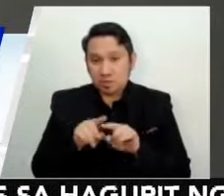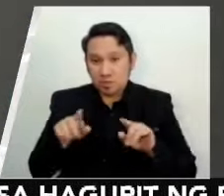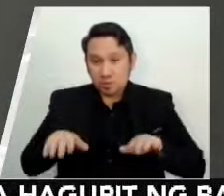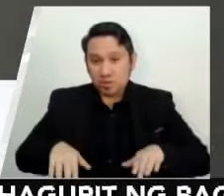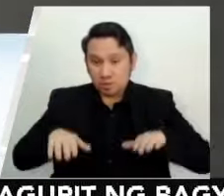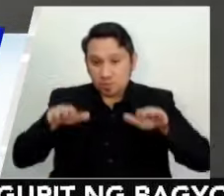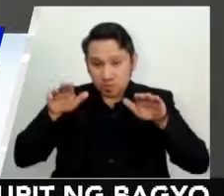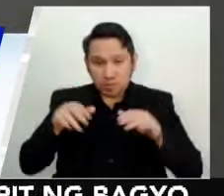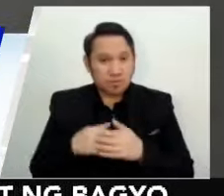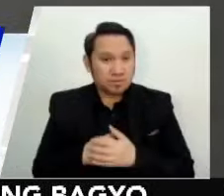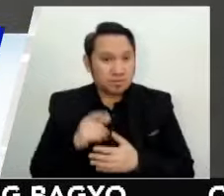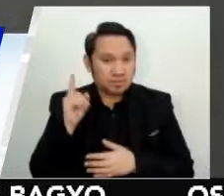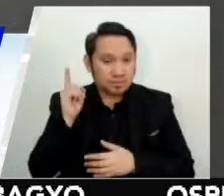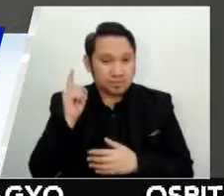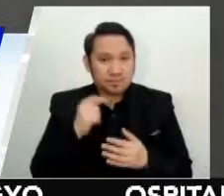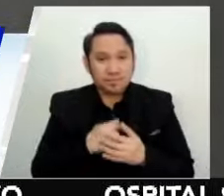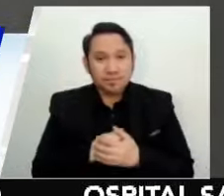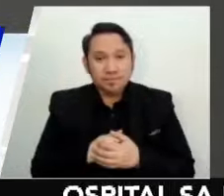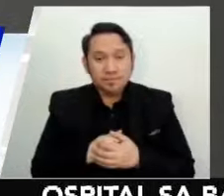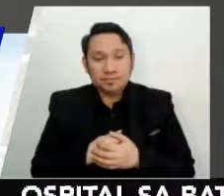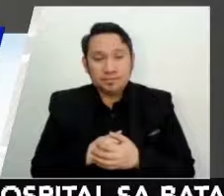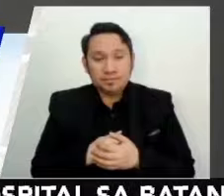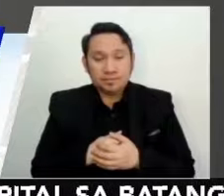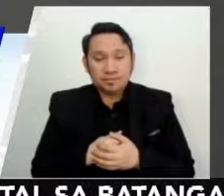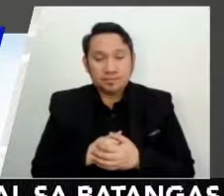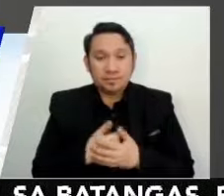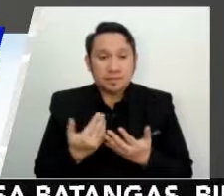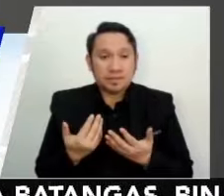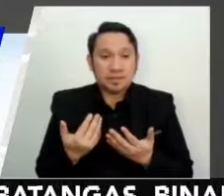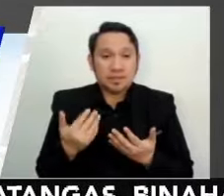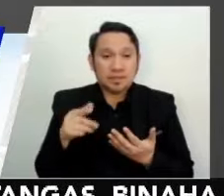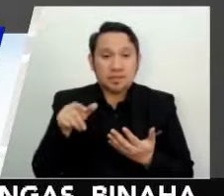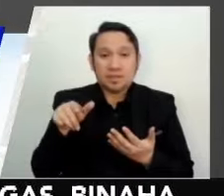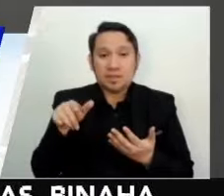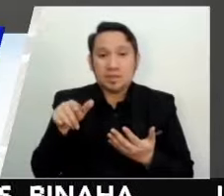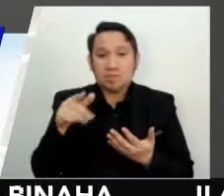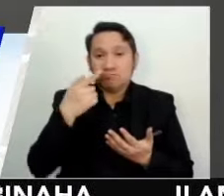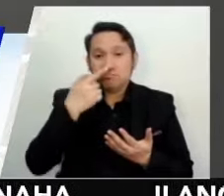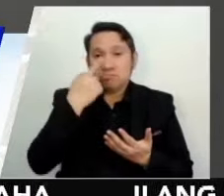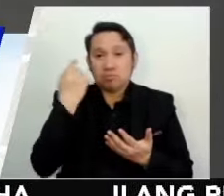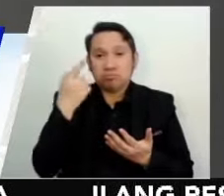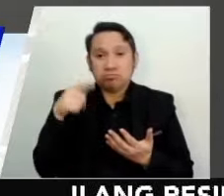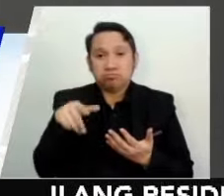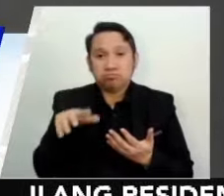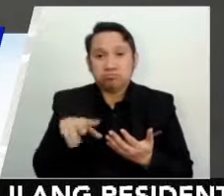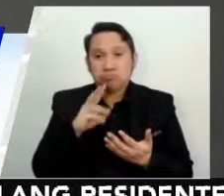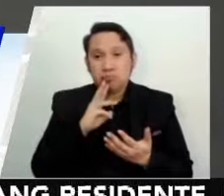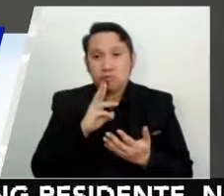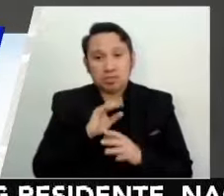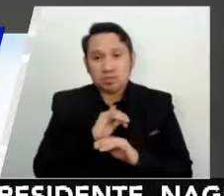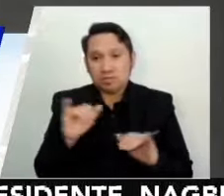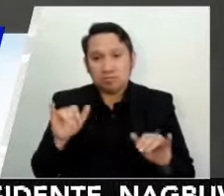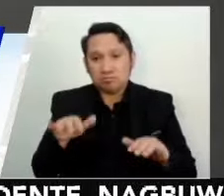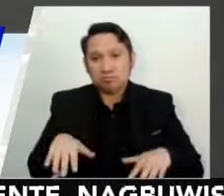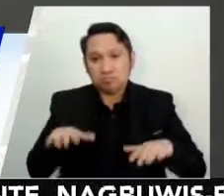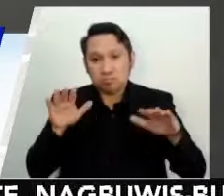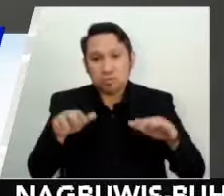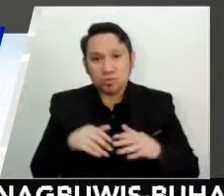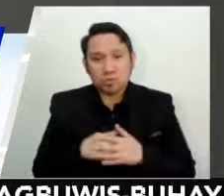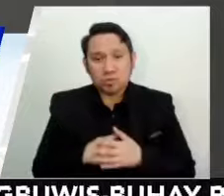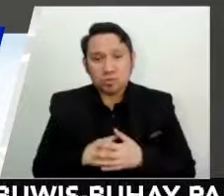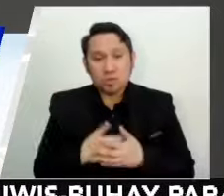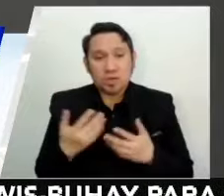Dilasag. Gayun din ang Dilasag Aurora Dinapige Road dahil sa mataas na tubig sa Ditubo River. May mga bakaring